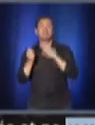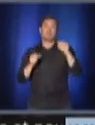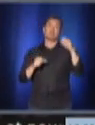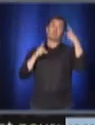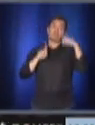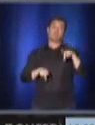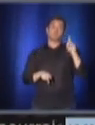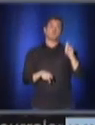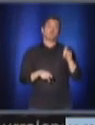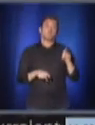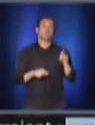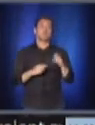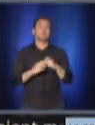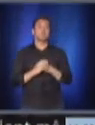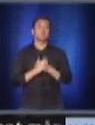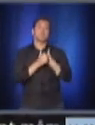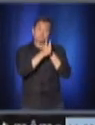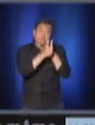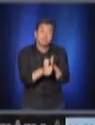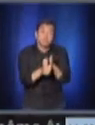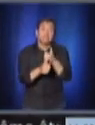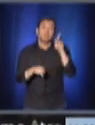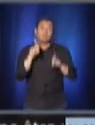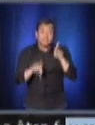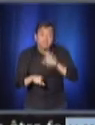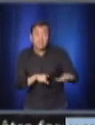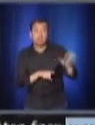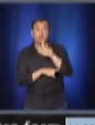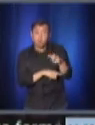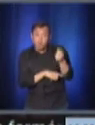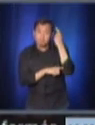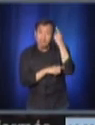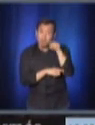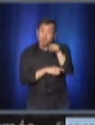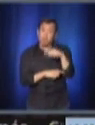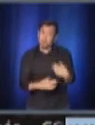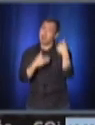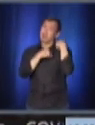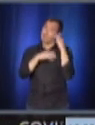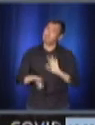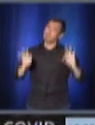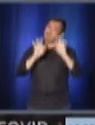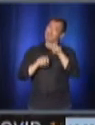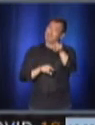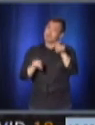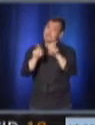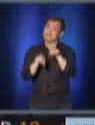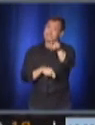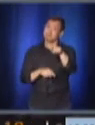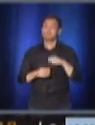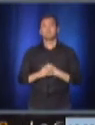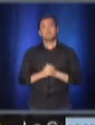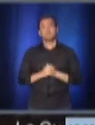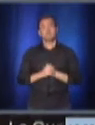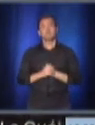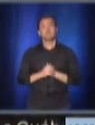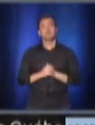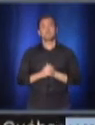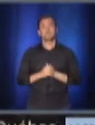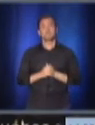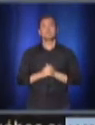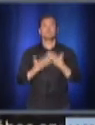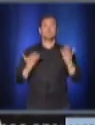faut faire ça, il faut le faire, mais il faut aussi que les citoyens comprennent qu'ils ont un rôle à jouer. Et aussi, on dit souvent que c'est après minuit, là, ceux